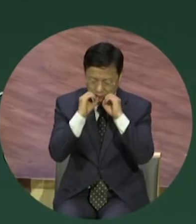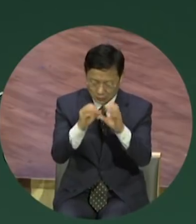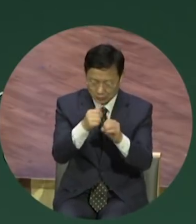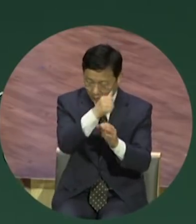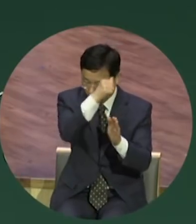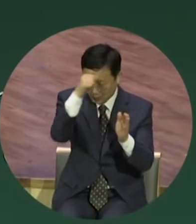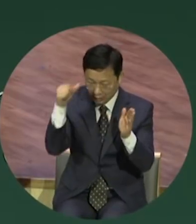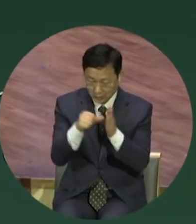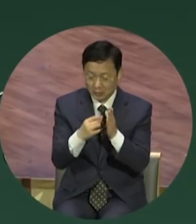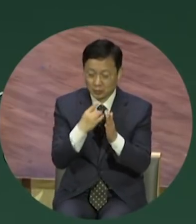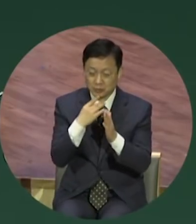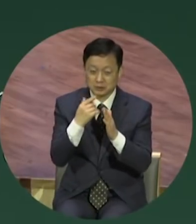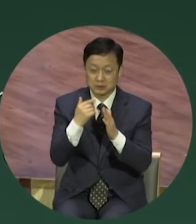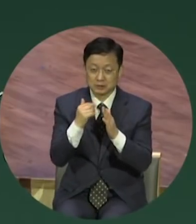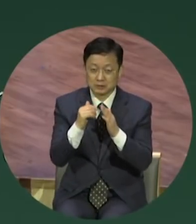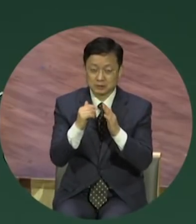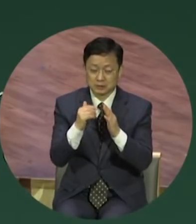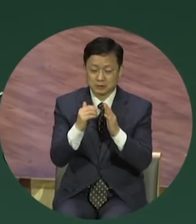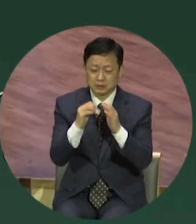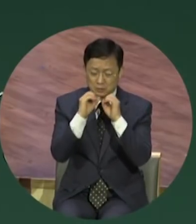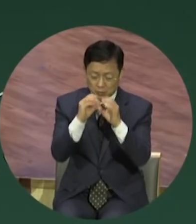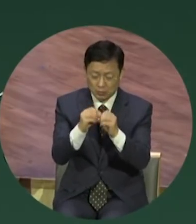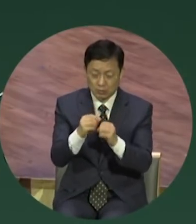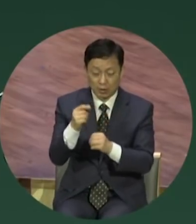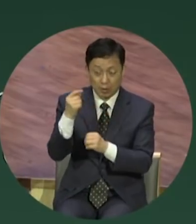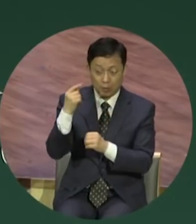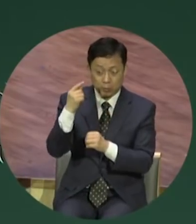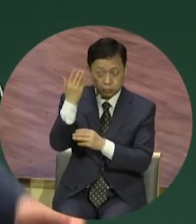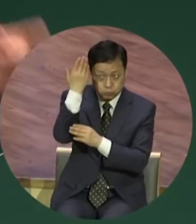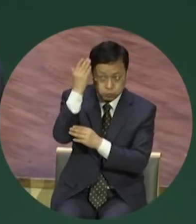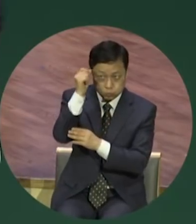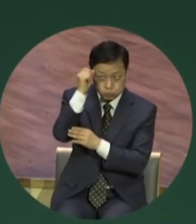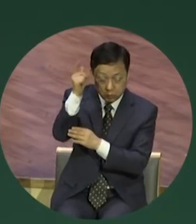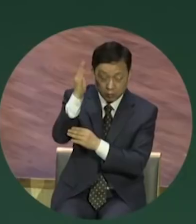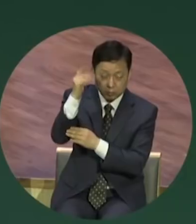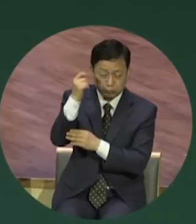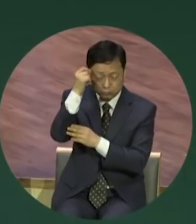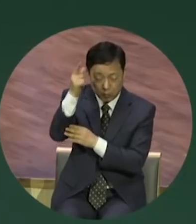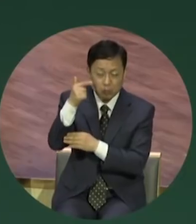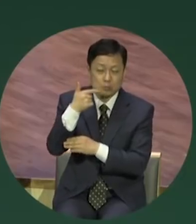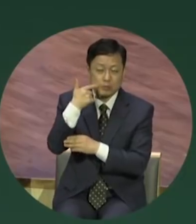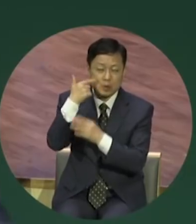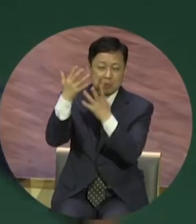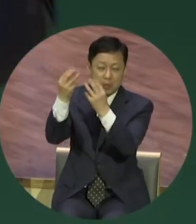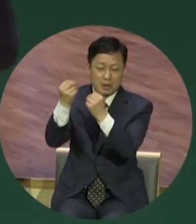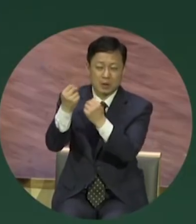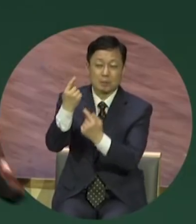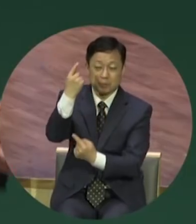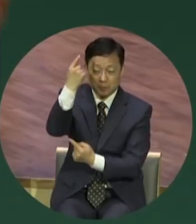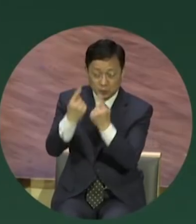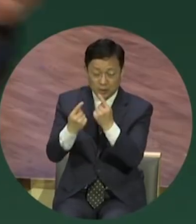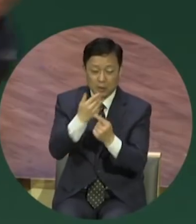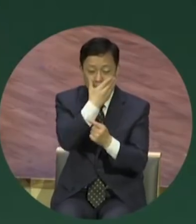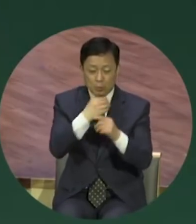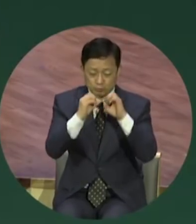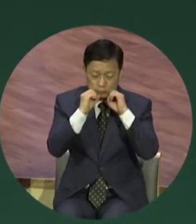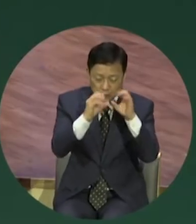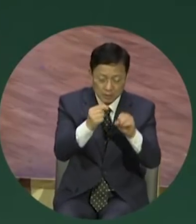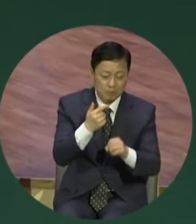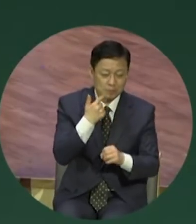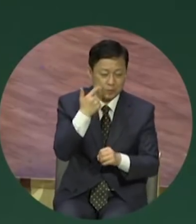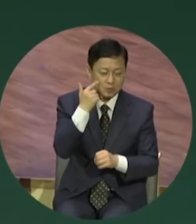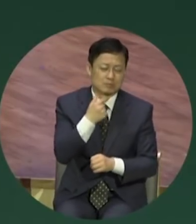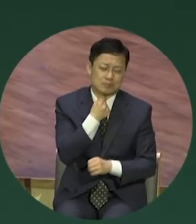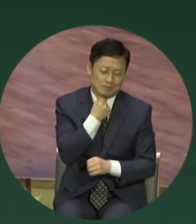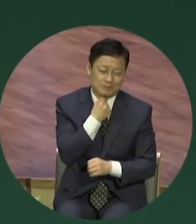only evangelize. 훌륭한 목사는 많아. There are renowned figures. 너는 훌륭한 목사 되기를 원치 말고 복음 전하고 전도하는 목사가 돼. But